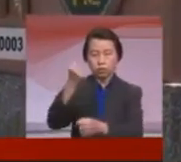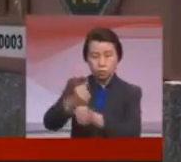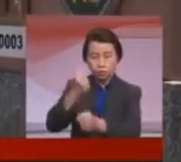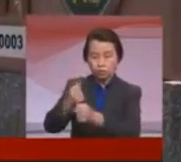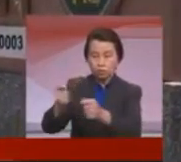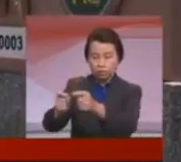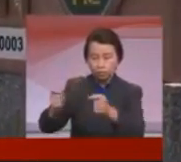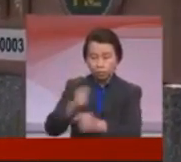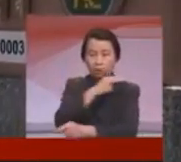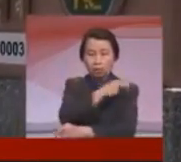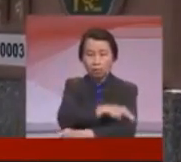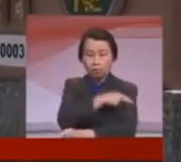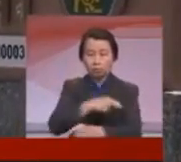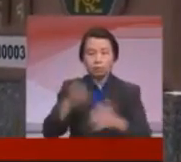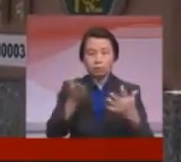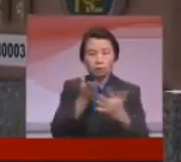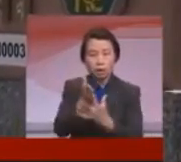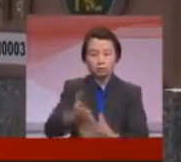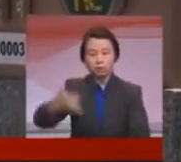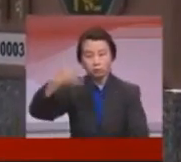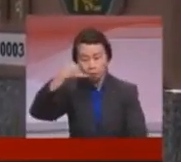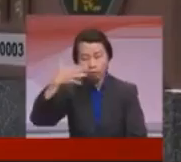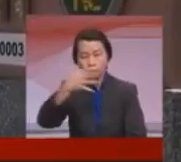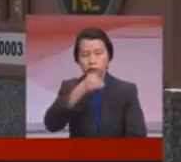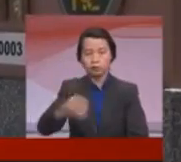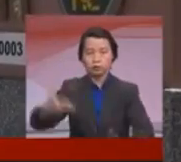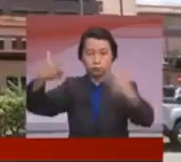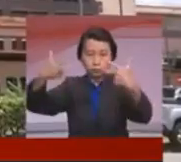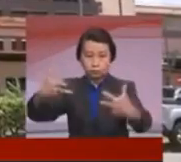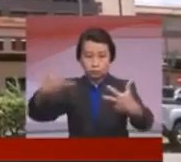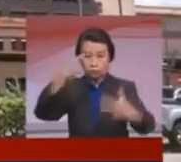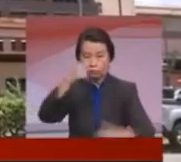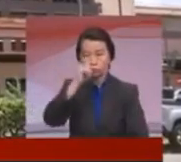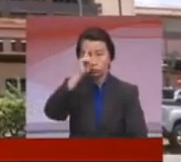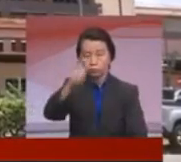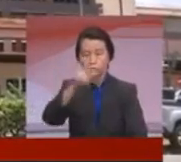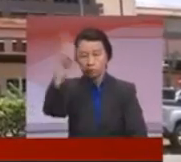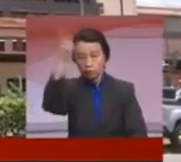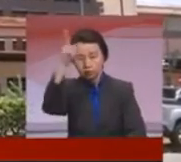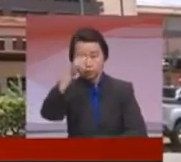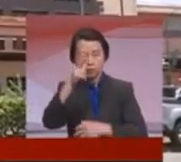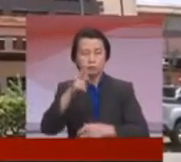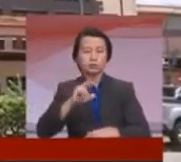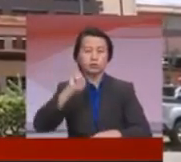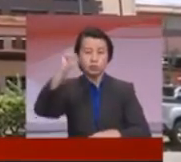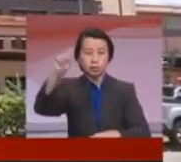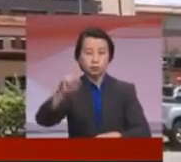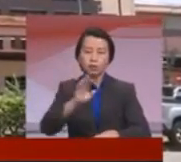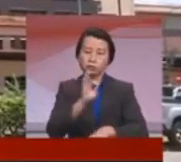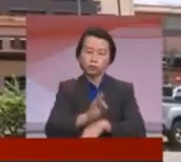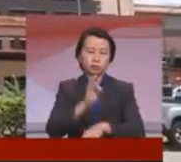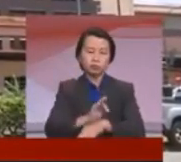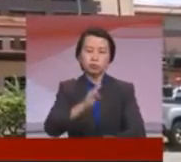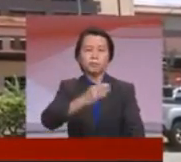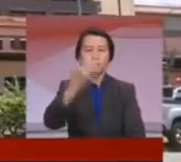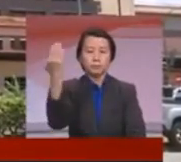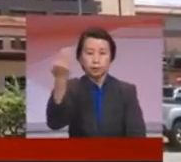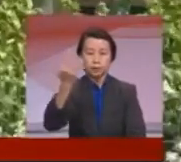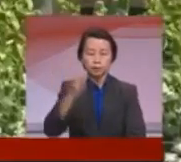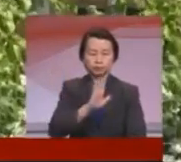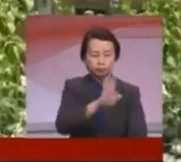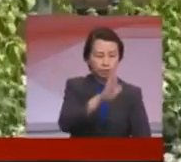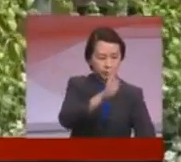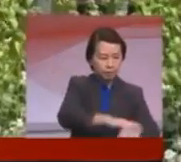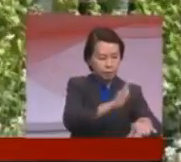tempat rawatan menerusi panggilan telefon dan sidang video bagi memastikan kerajaan negeri berfungsi seperti biasa. Beliau